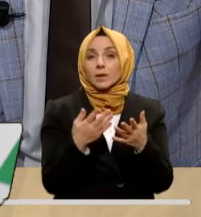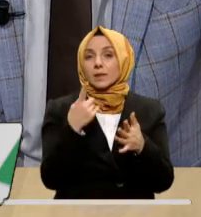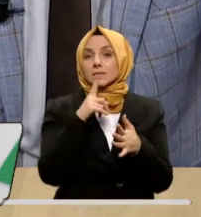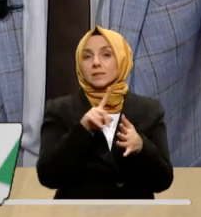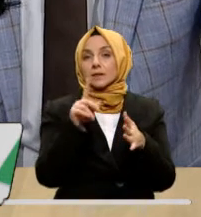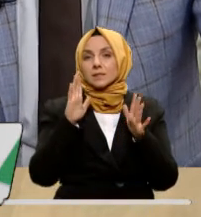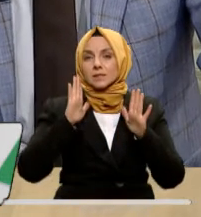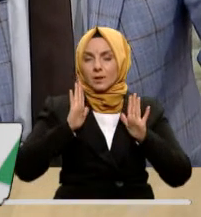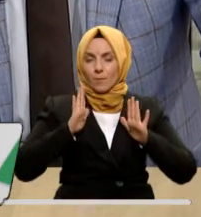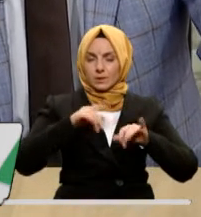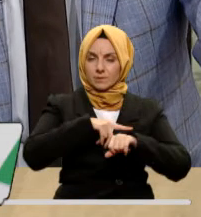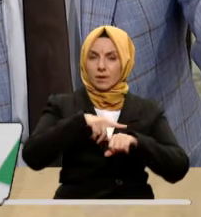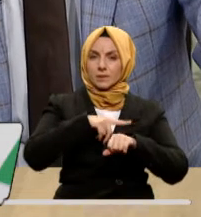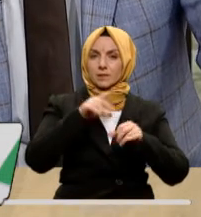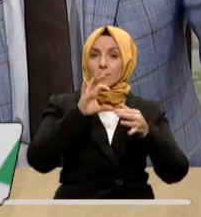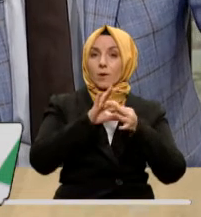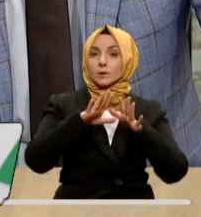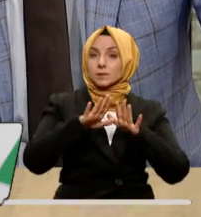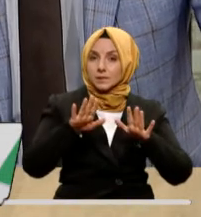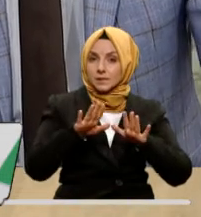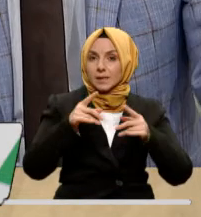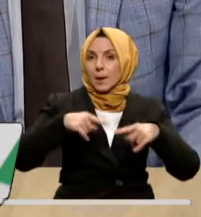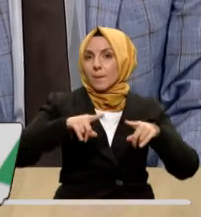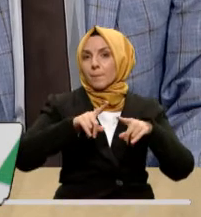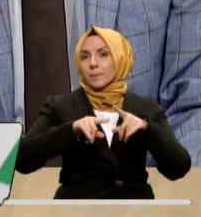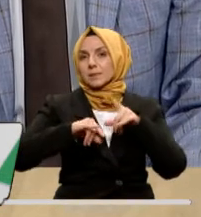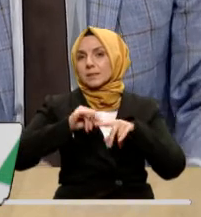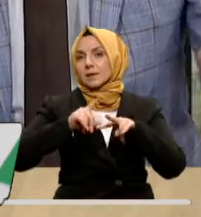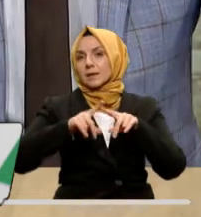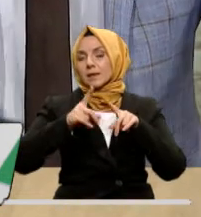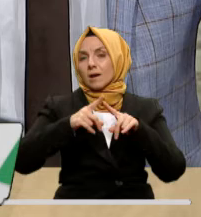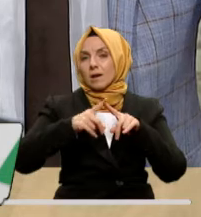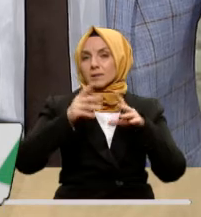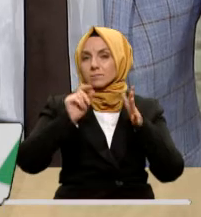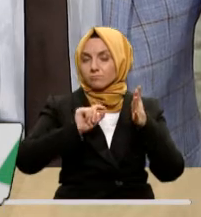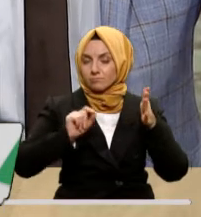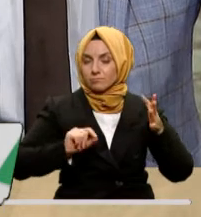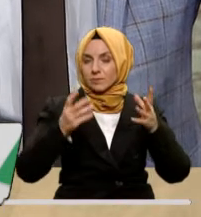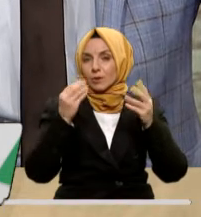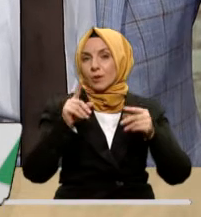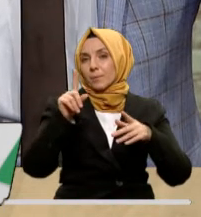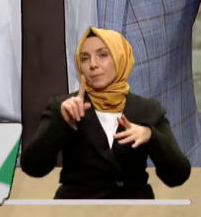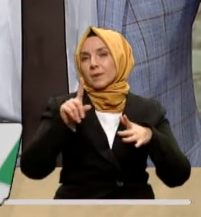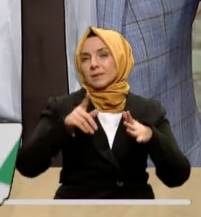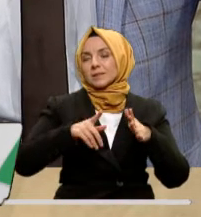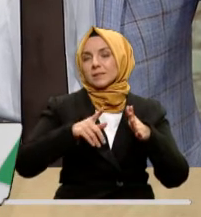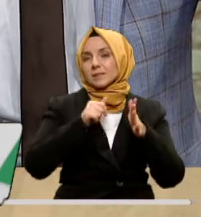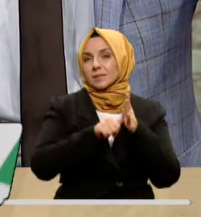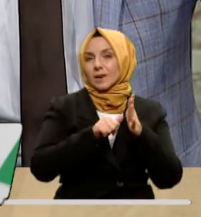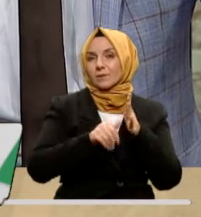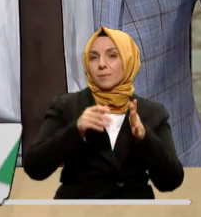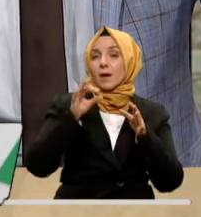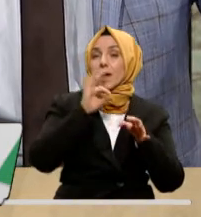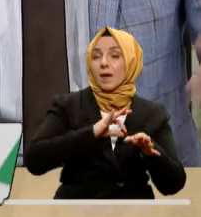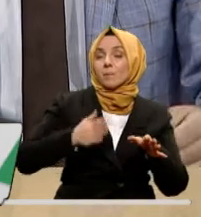değil biz hattı takvim dediğimiz bir takvimimiz hemen duvarda böyle asıp hem hattını göz